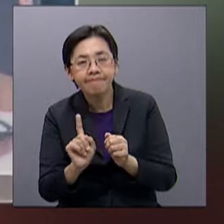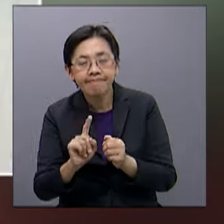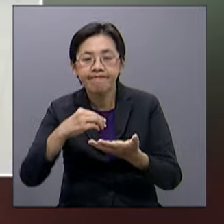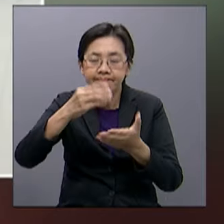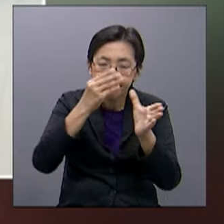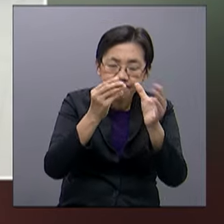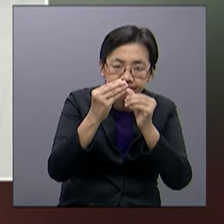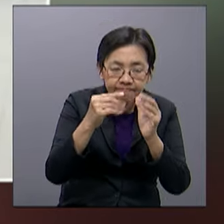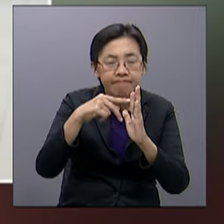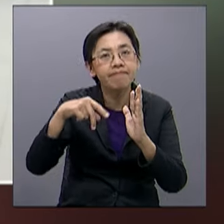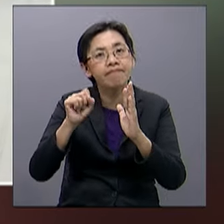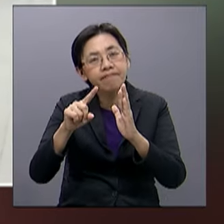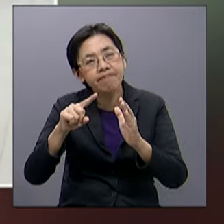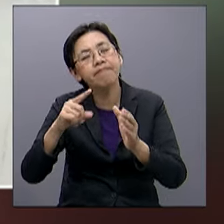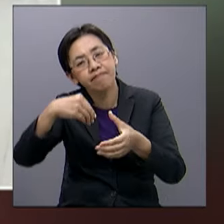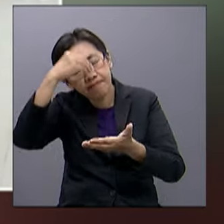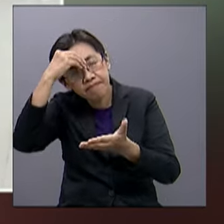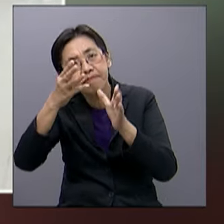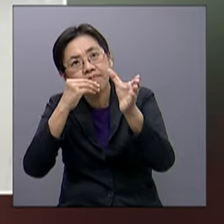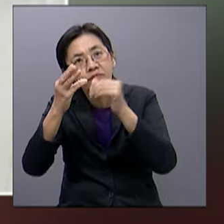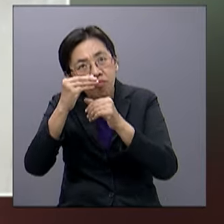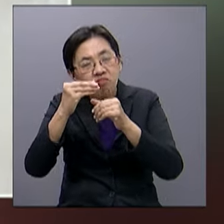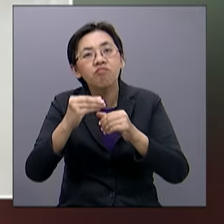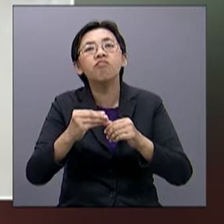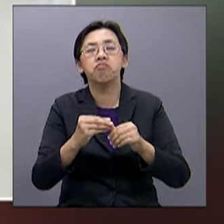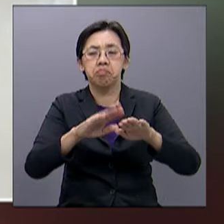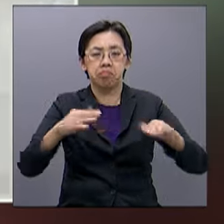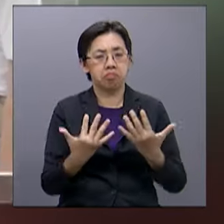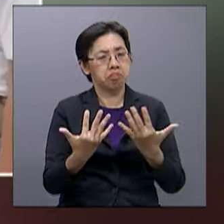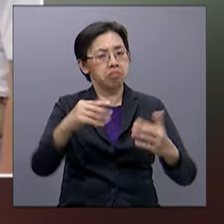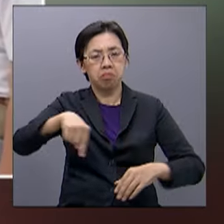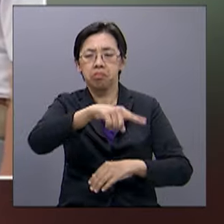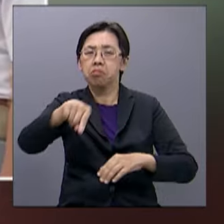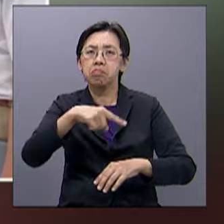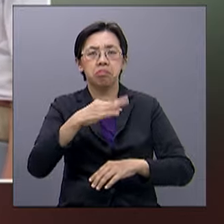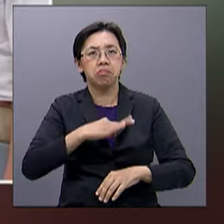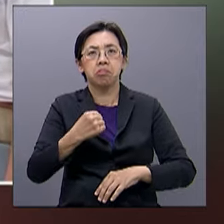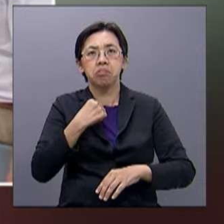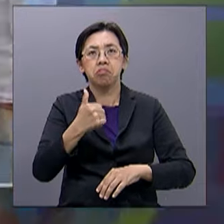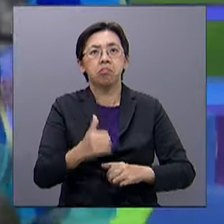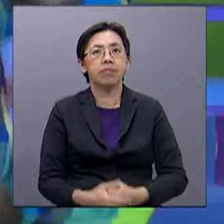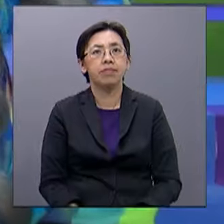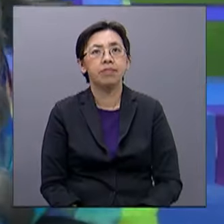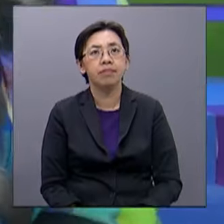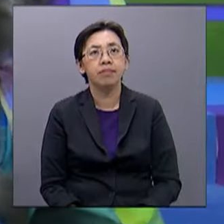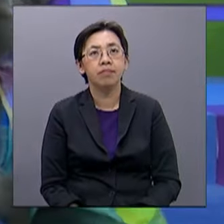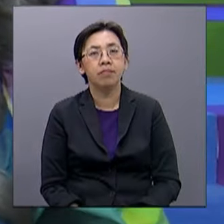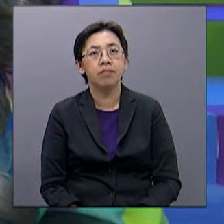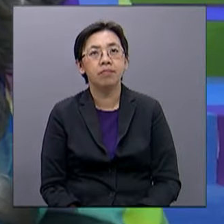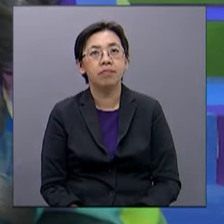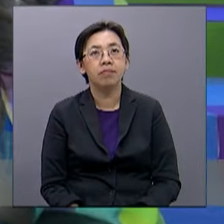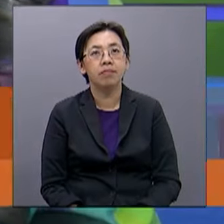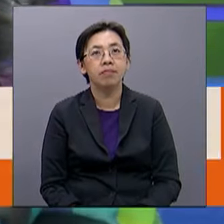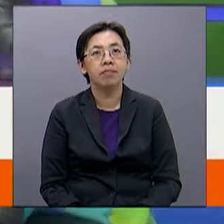ก็ได้เห็นความกล้าที่จะแสดงออกและเป็นตัวเองของเด็กรุ่นใหม่มากขึ้นเรื่อยๆค่ะ ทุกวันนี้มีพื้น